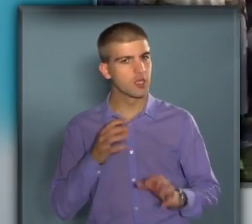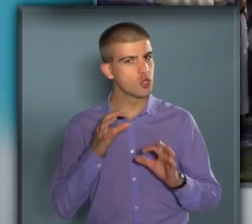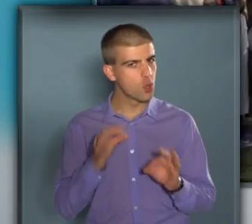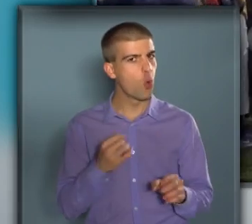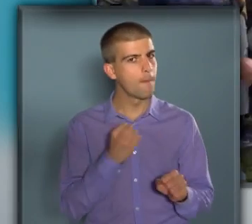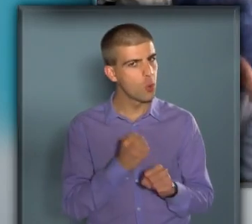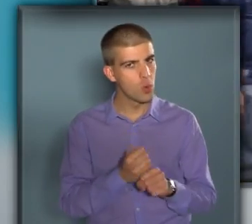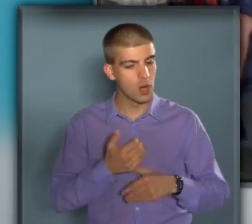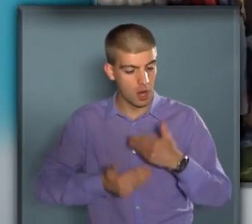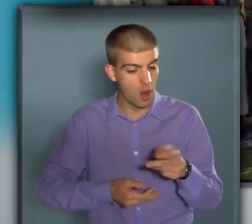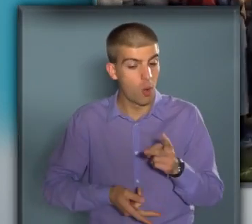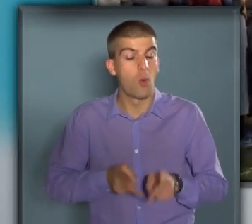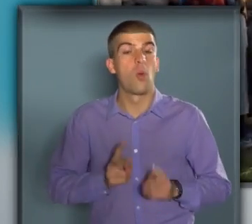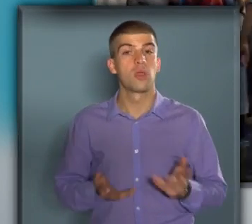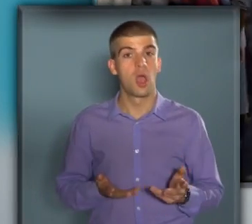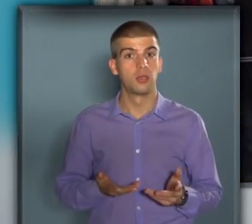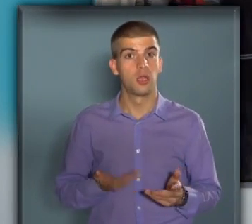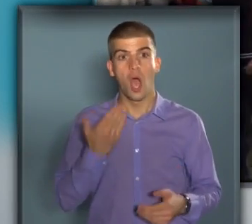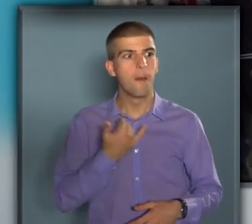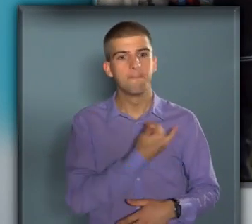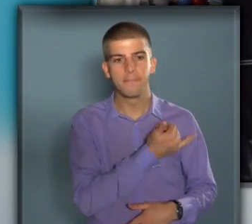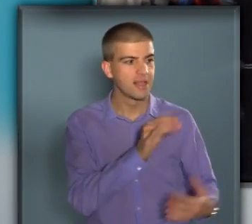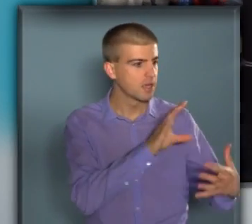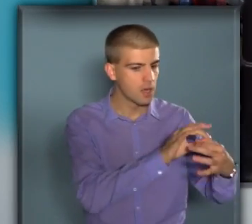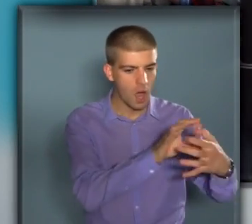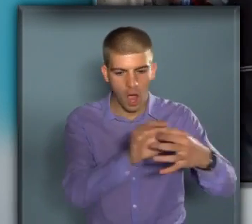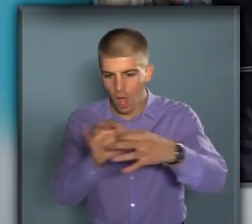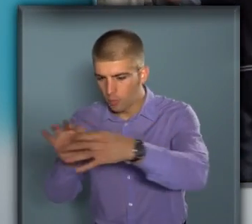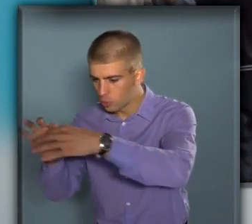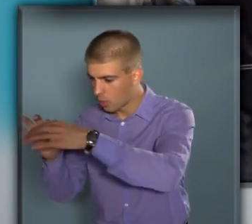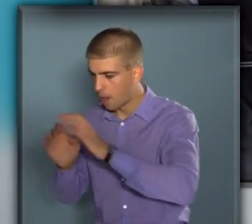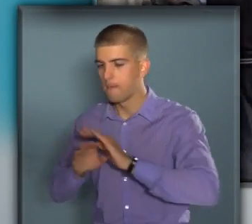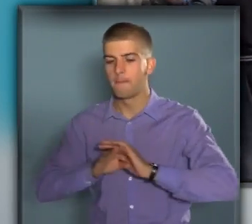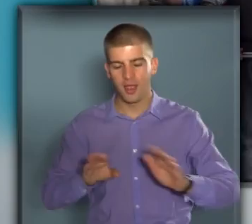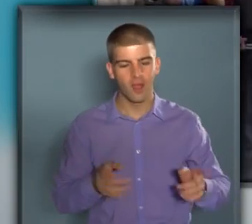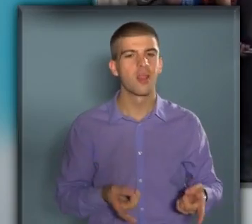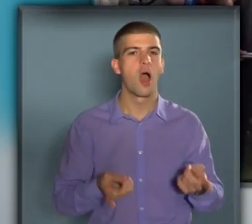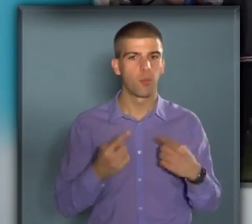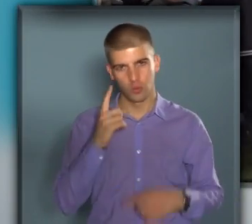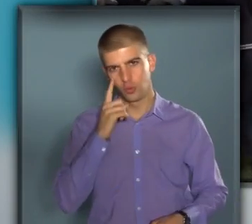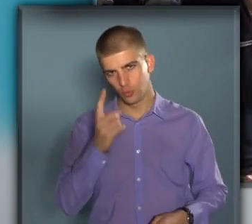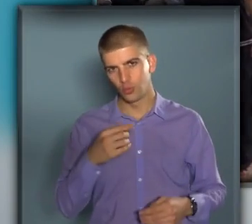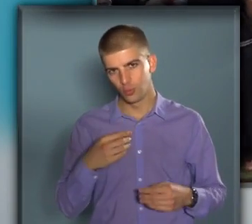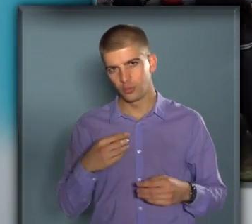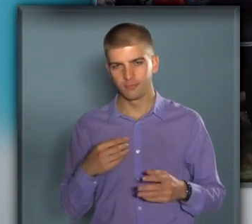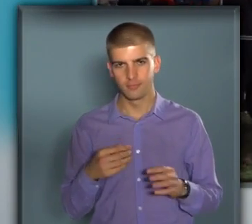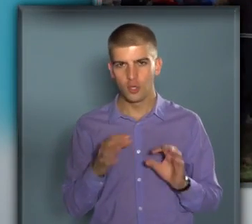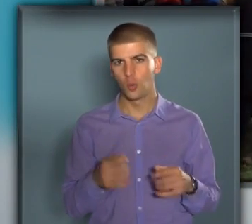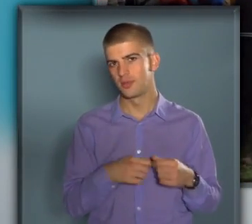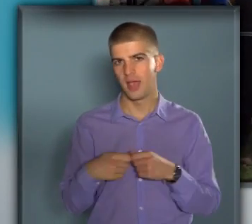feladatot úgy lehet, hogyha minden szereplővel tartjuk a kapcsolatot, hiszen ugye akár